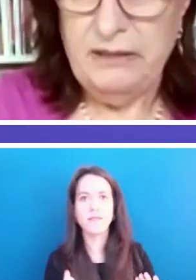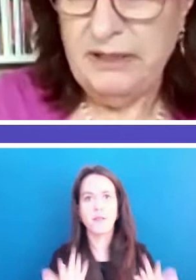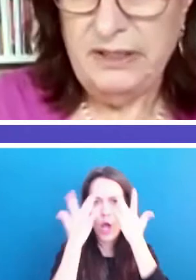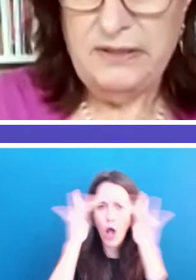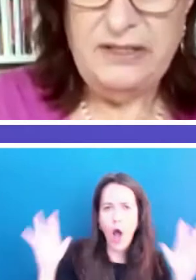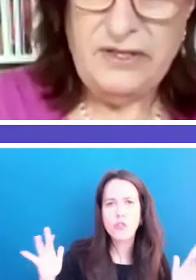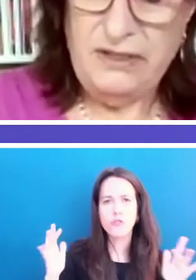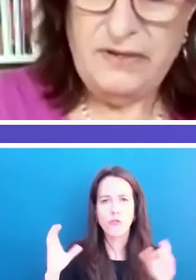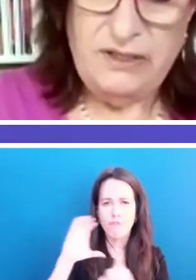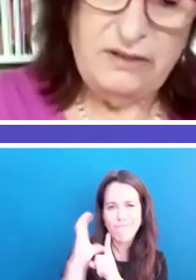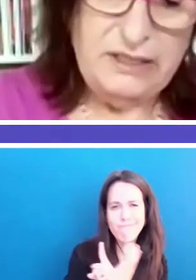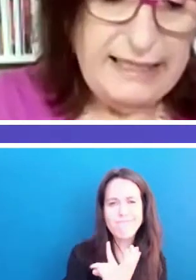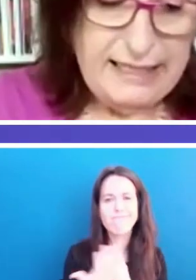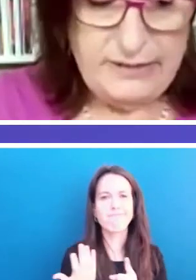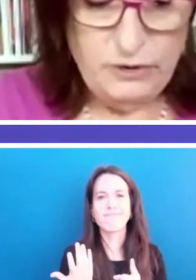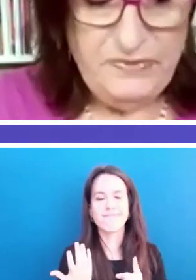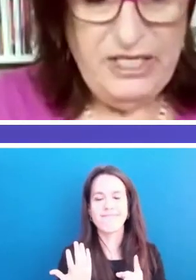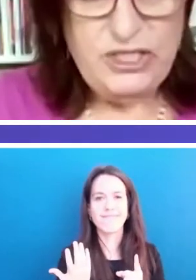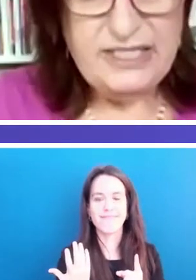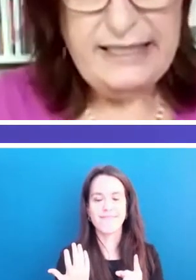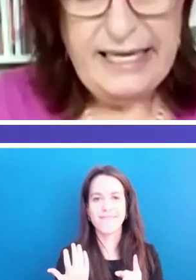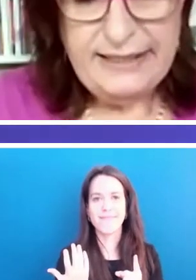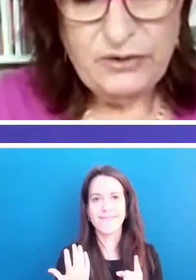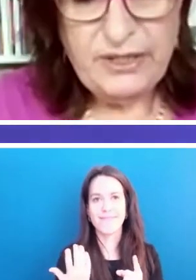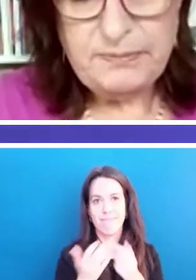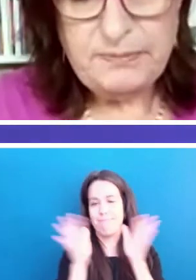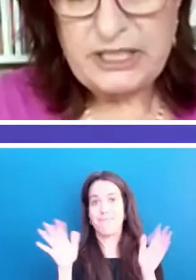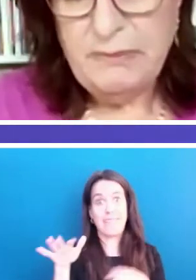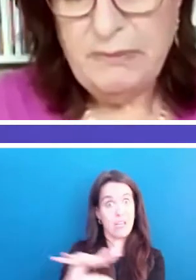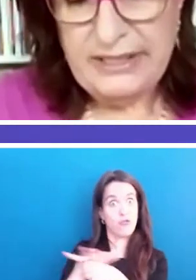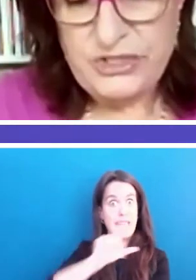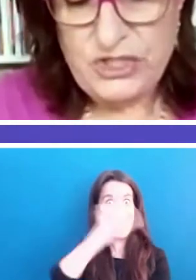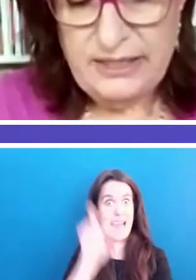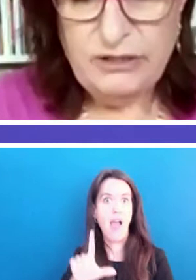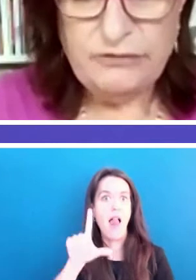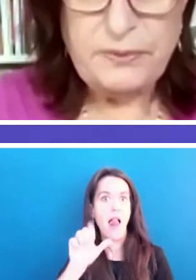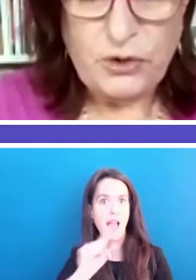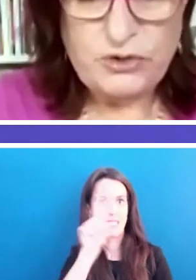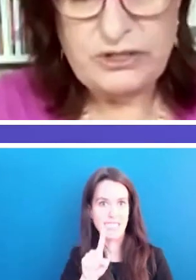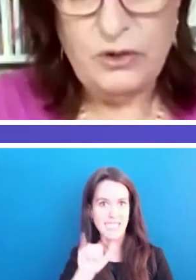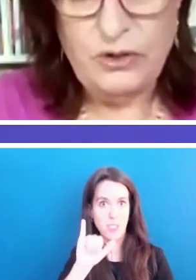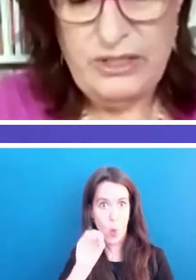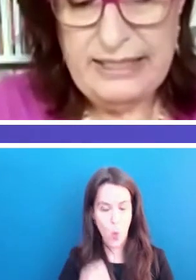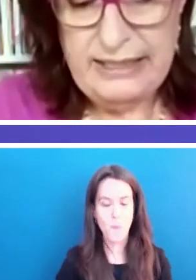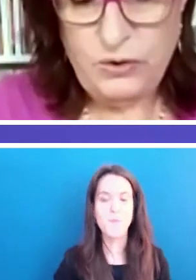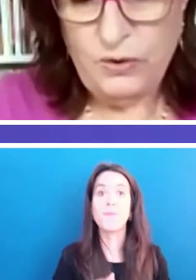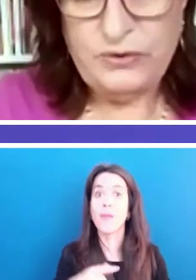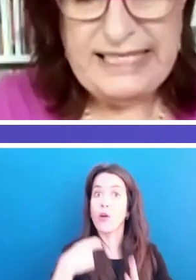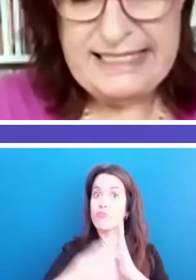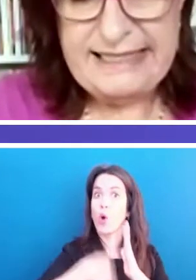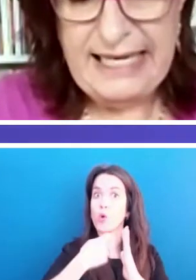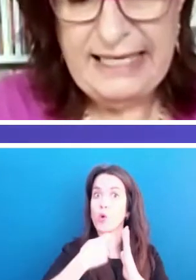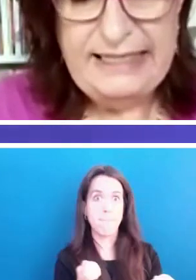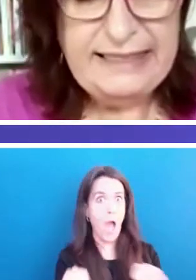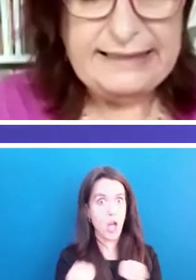الفنون والشباب إضافة إلى أعمال أخرى في لاتسيو وهي